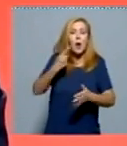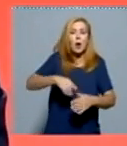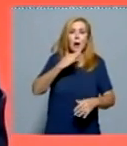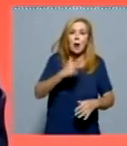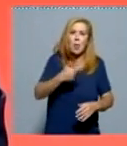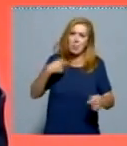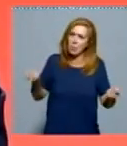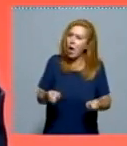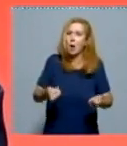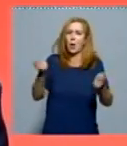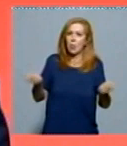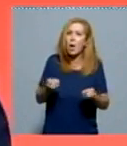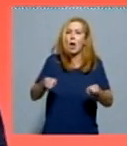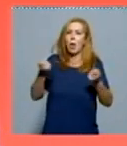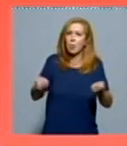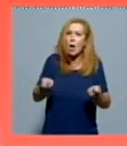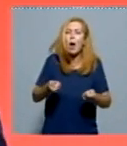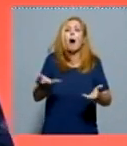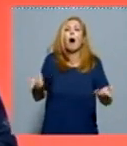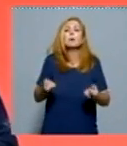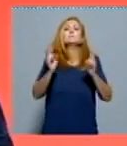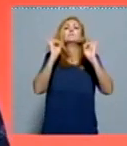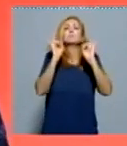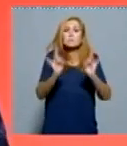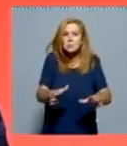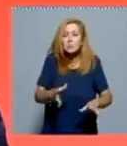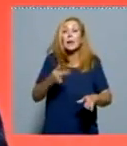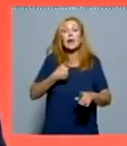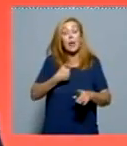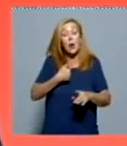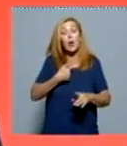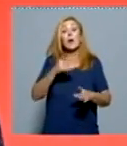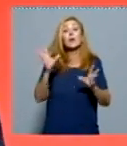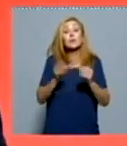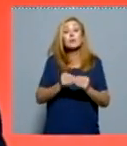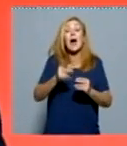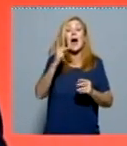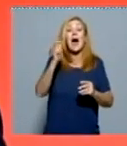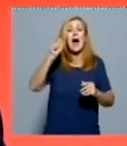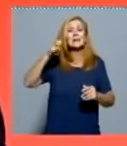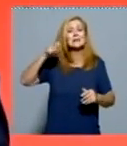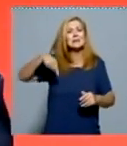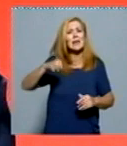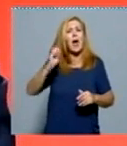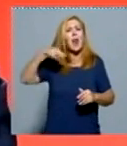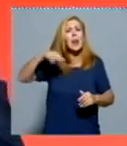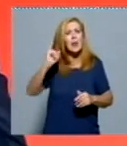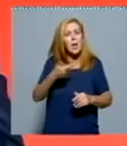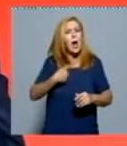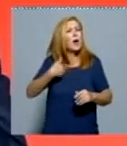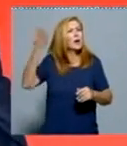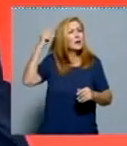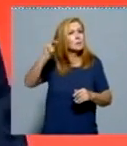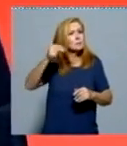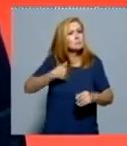πρέπει να γίνουν πράξη και εμείς ό,τι αφορά το Καστέλι, την υπόσχεσή μας την κάναμε πράξη και αυτό νομίζω ότι